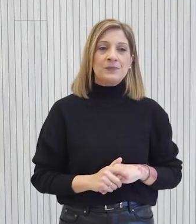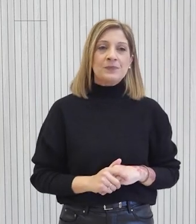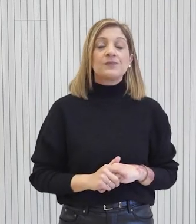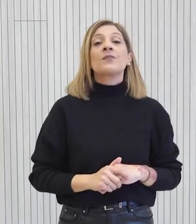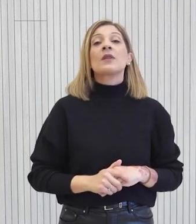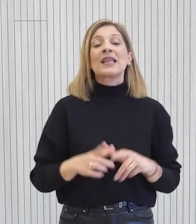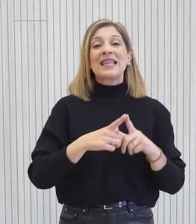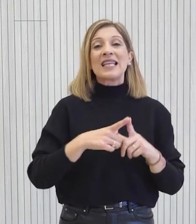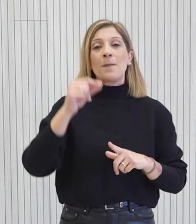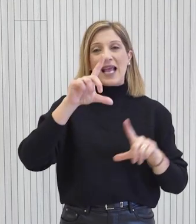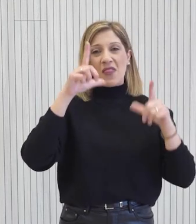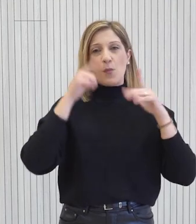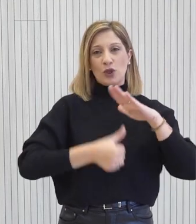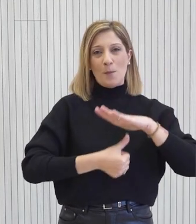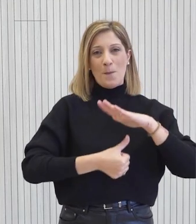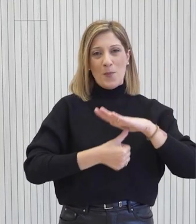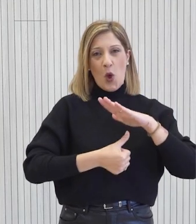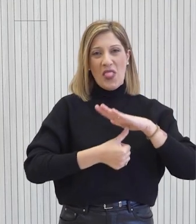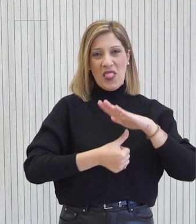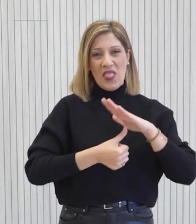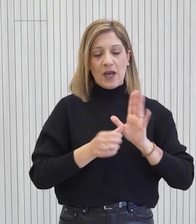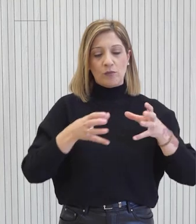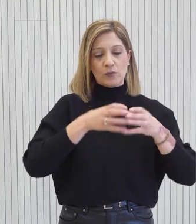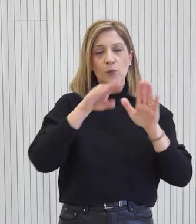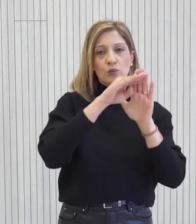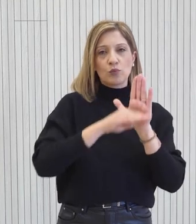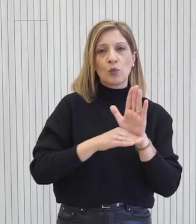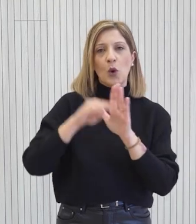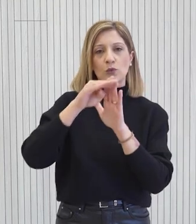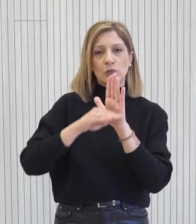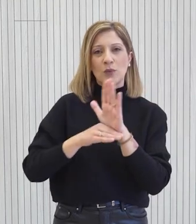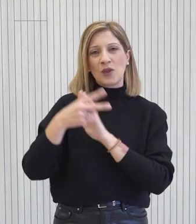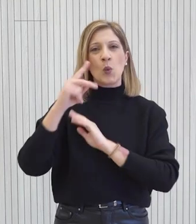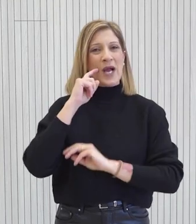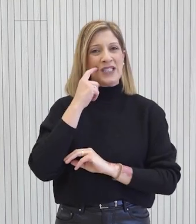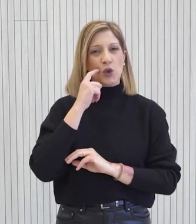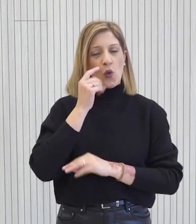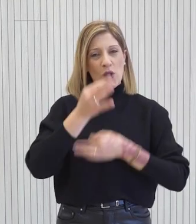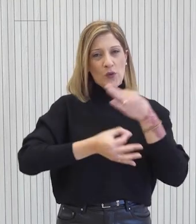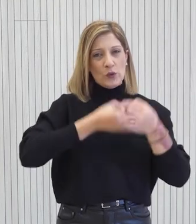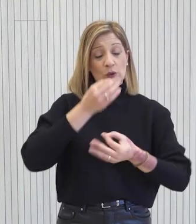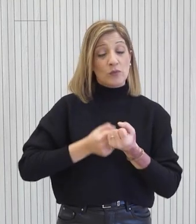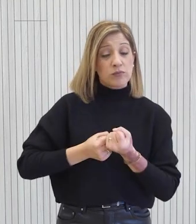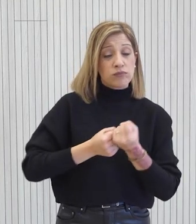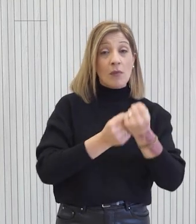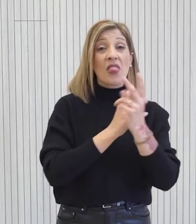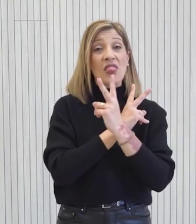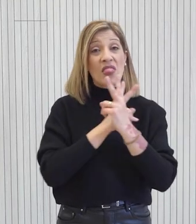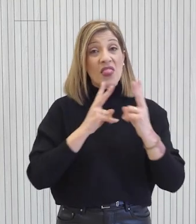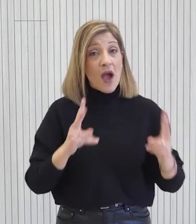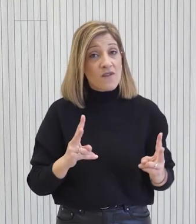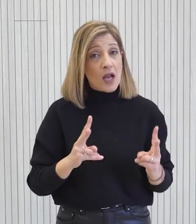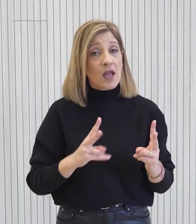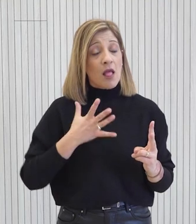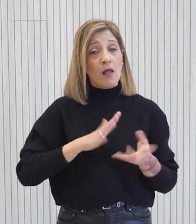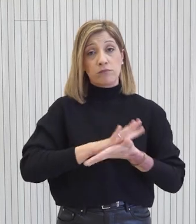Η Προεδρία της Κυπριακής Δημοκρατίας, στο πλαίσιο της υλοποίησης των προγραμματικών θέσεων του Προέδρου Νίκου Χριστοδουλίδη για ενίσχυση της διαφάνειας και της